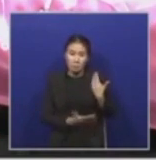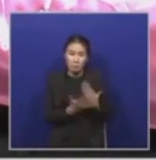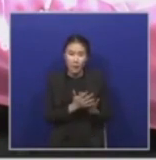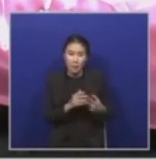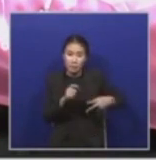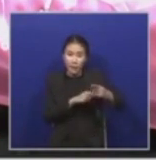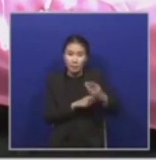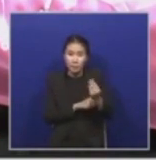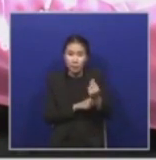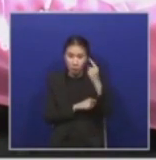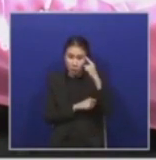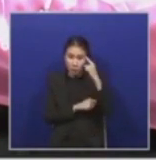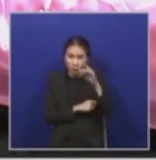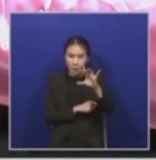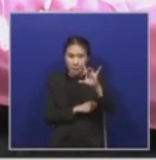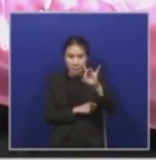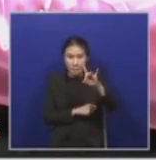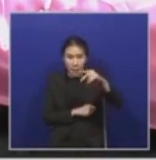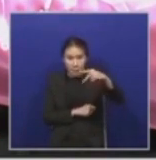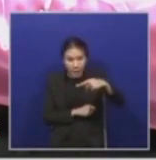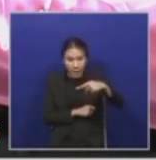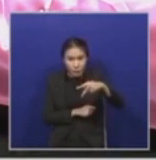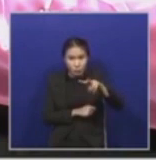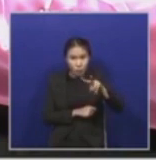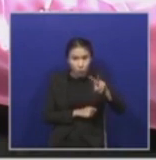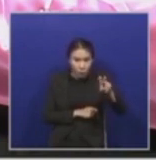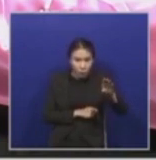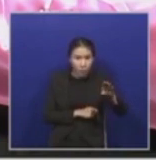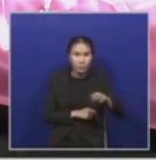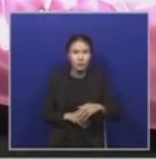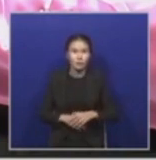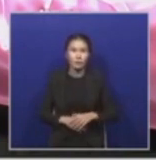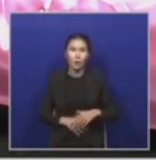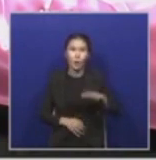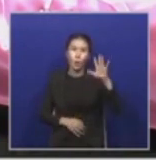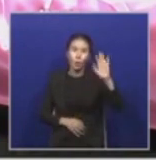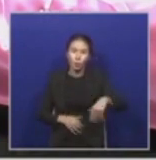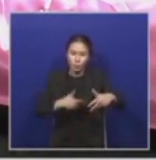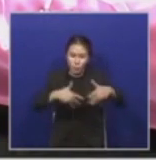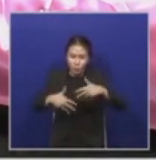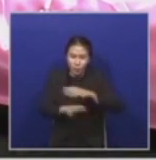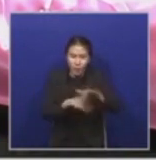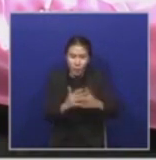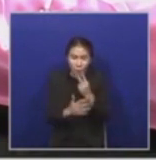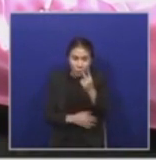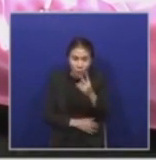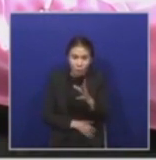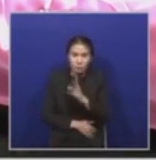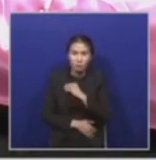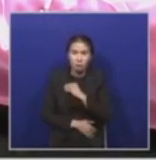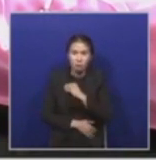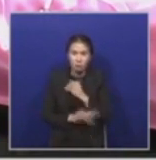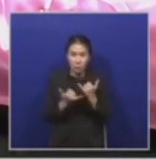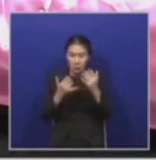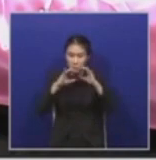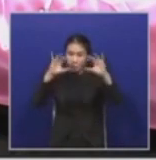หร่ 8,200 บาทพี่น้องนี่รัฐบาลพลเอกประยุทธ์เข